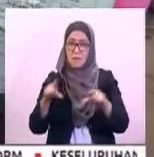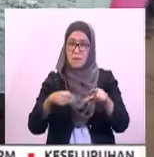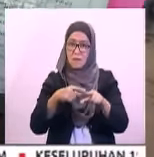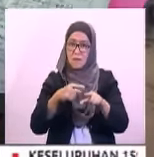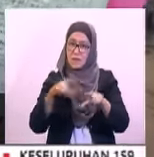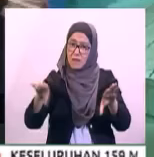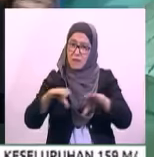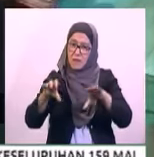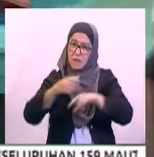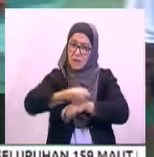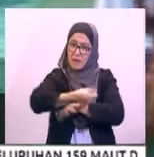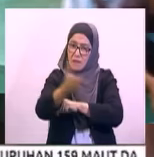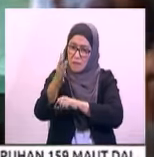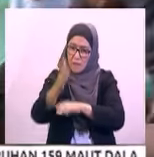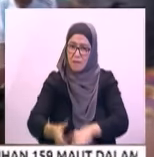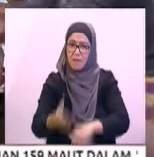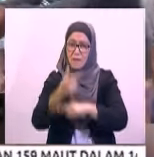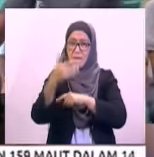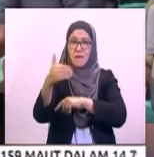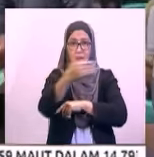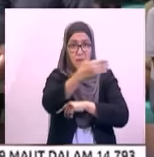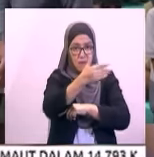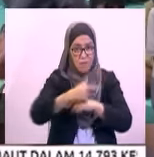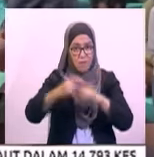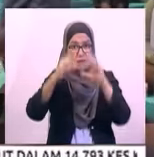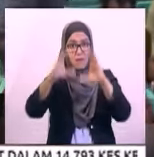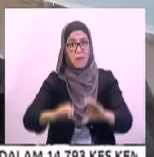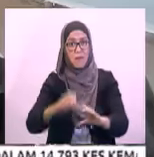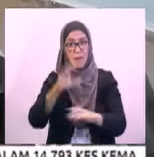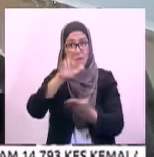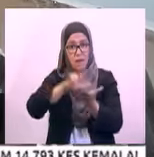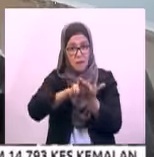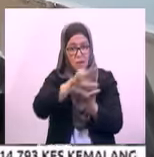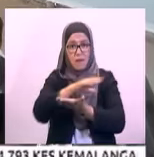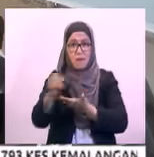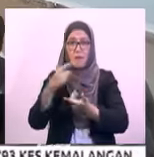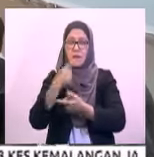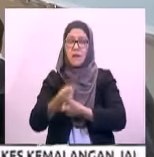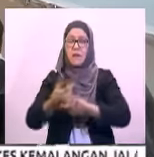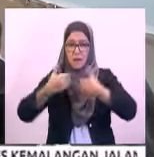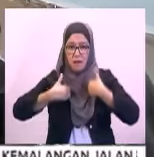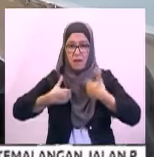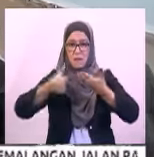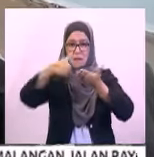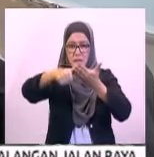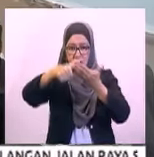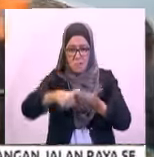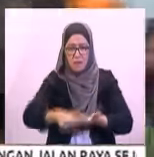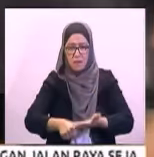dan anak-anak kapal mempunyai dokumen yang sah untuk menjalankan kegiatan perikanan di sini.